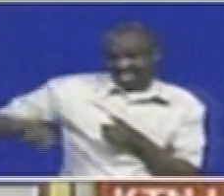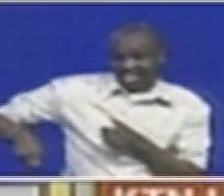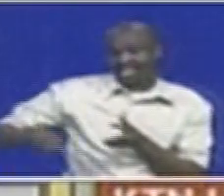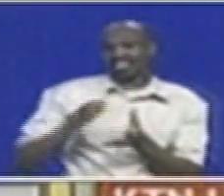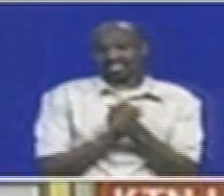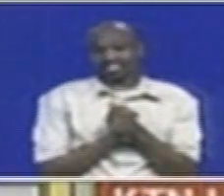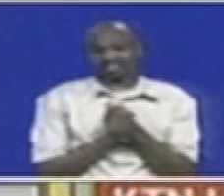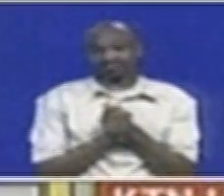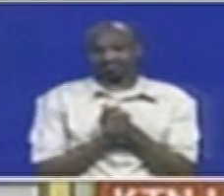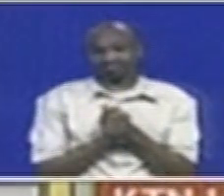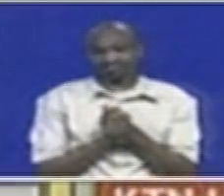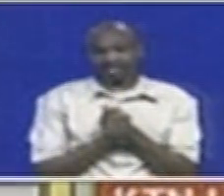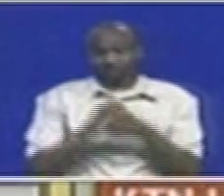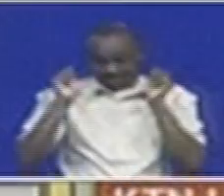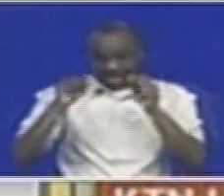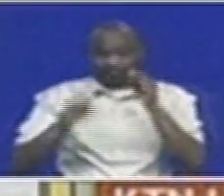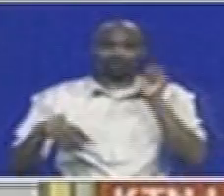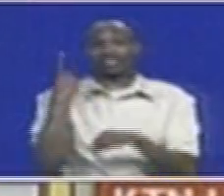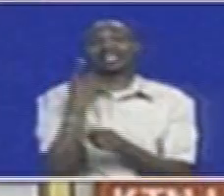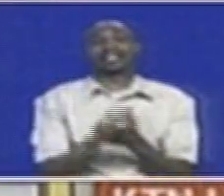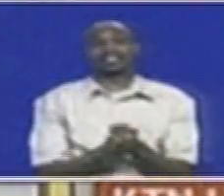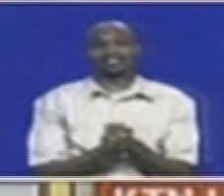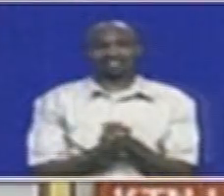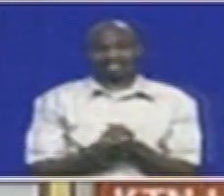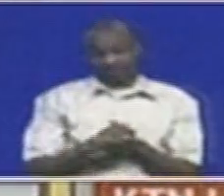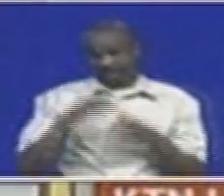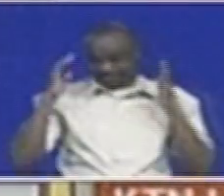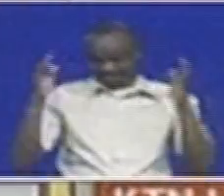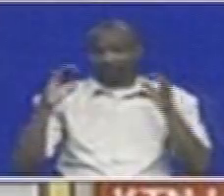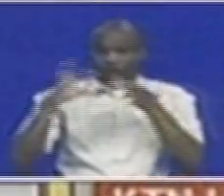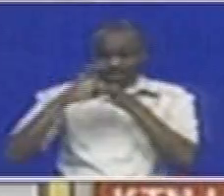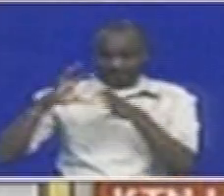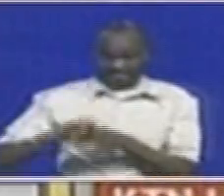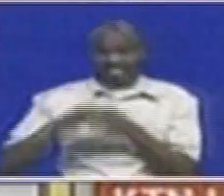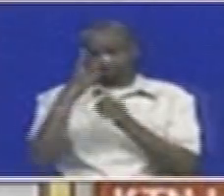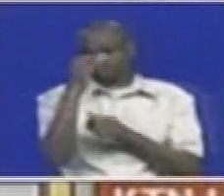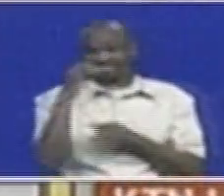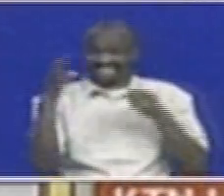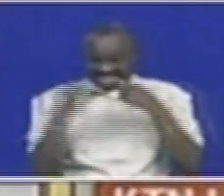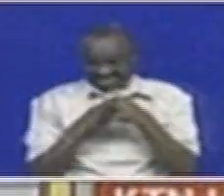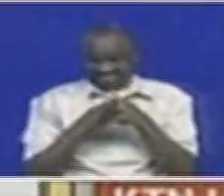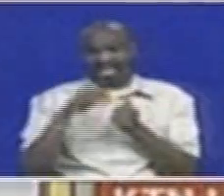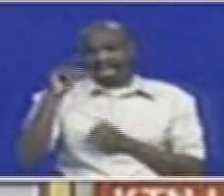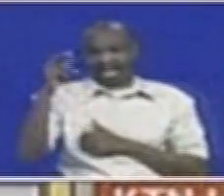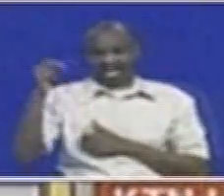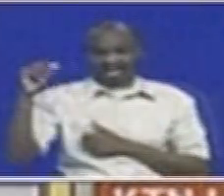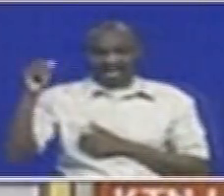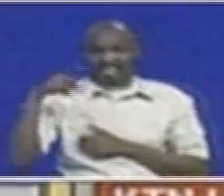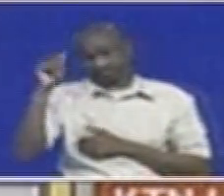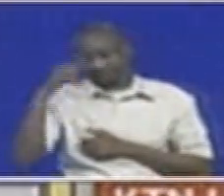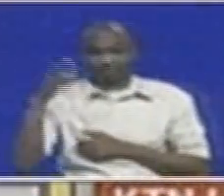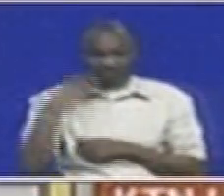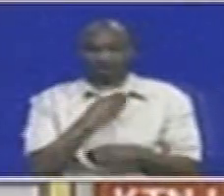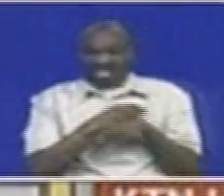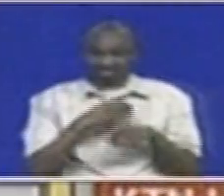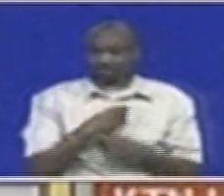and to be able to win. Yeah. Bingwa Olimpiki makala 2008 Nancy Jebet Lagat ambaye amekuwa akiuguza jeraha kwa